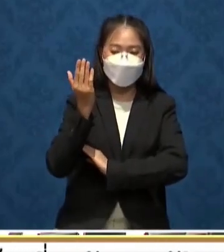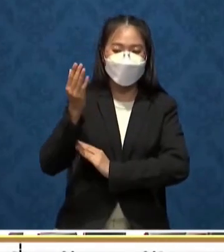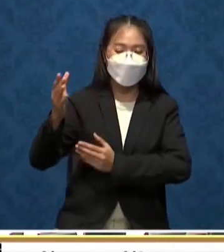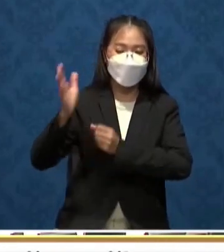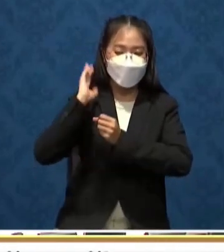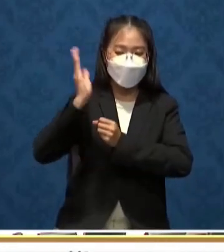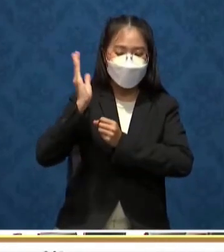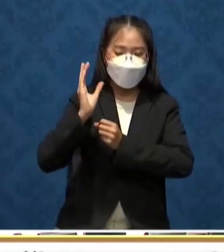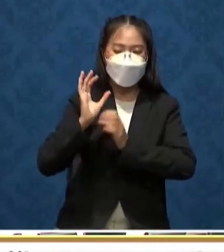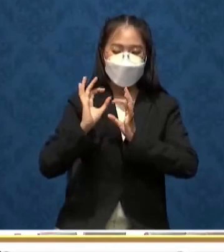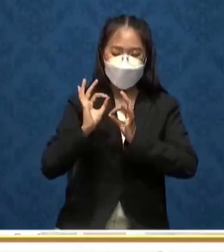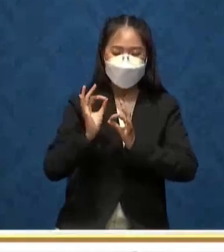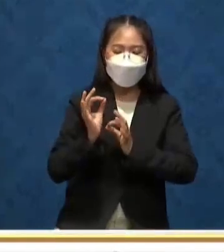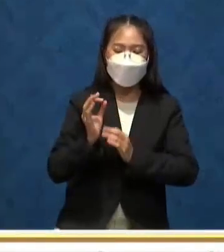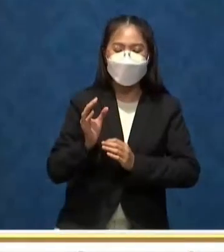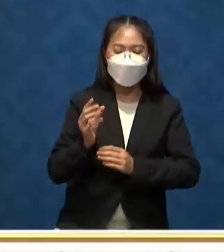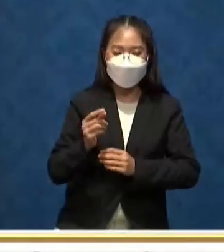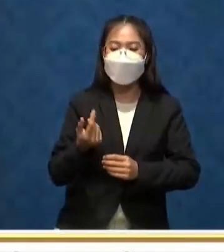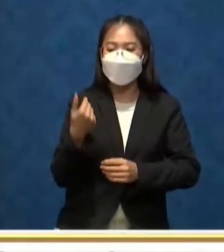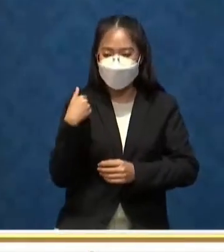ก็มห Point erer แดงว่พพเท้น